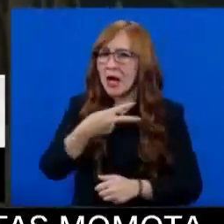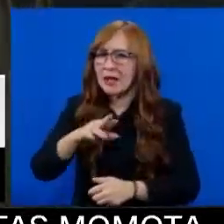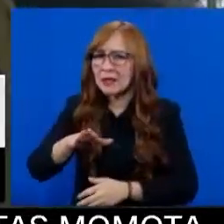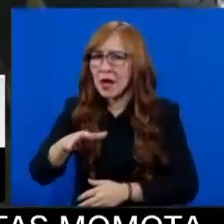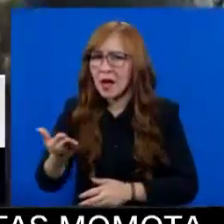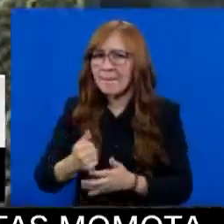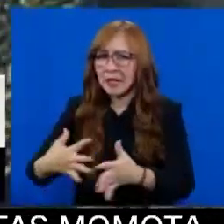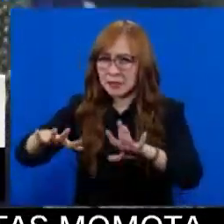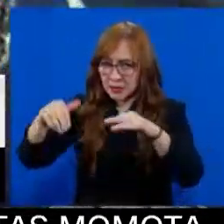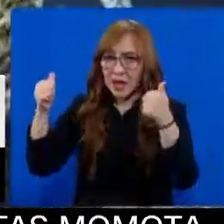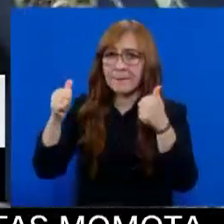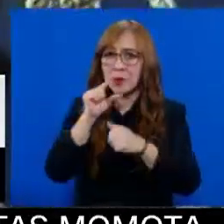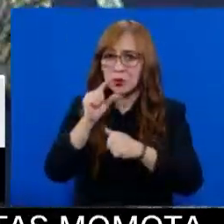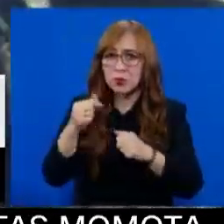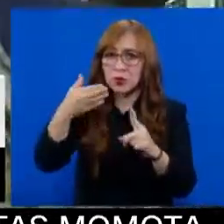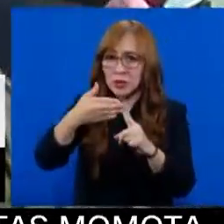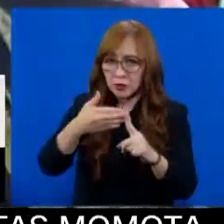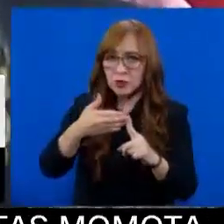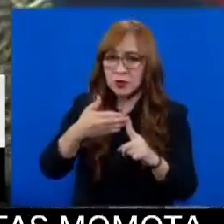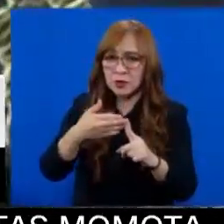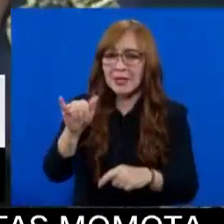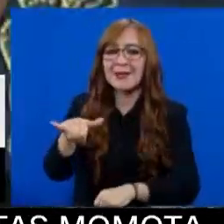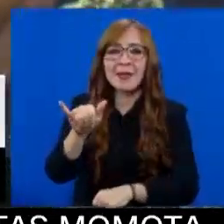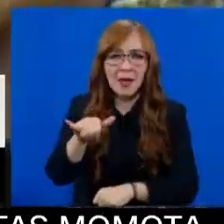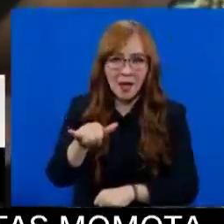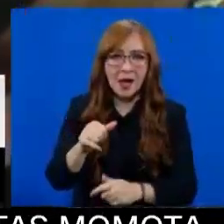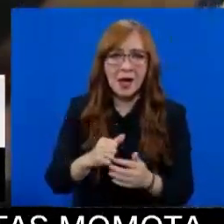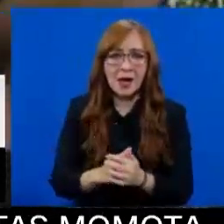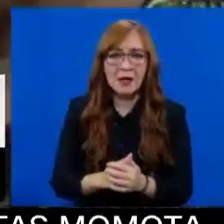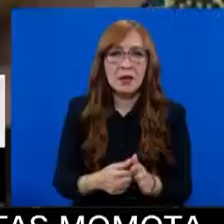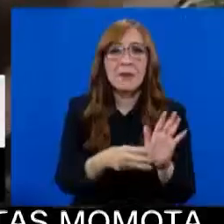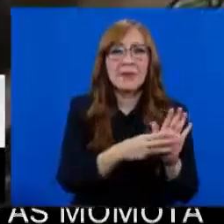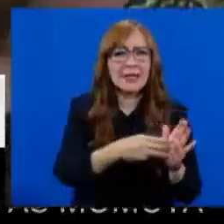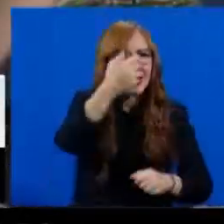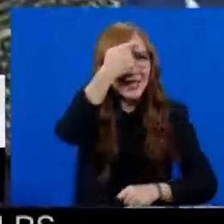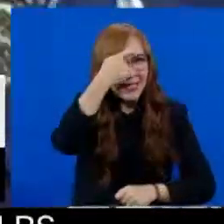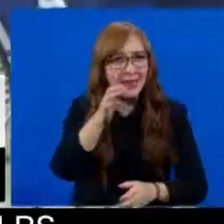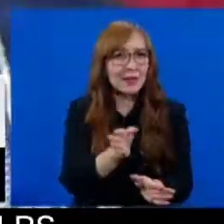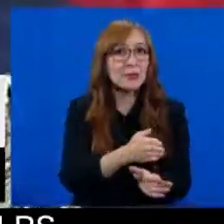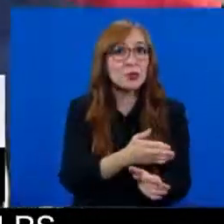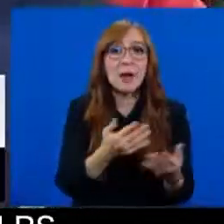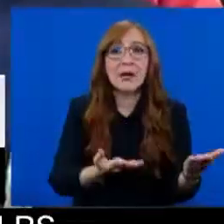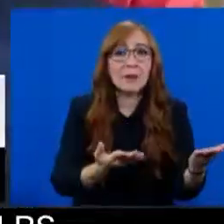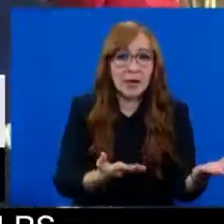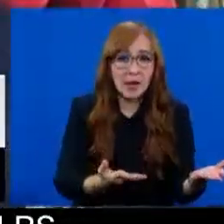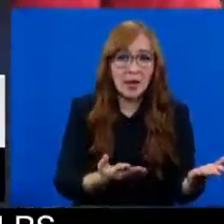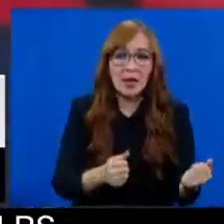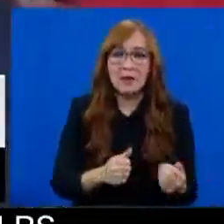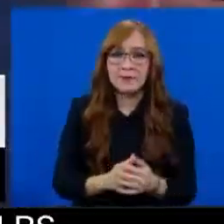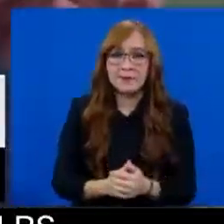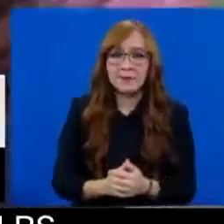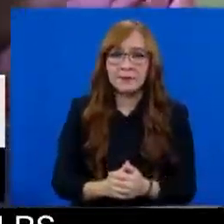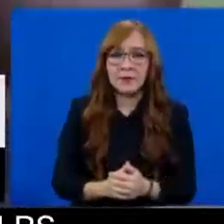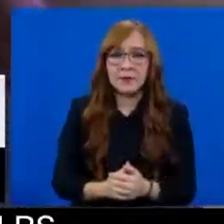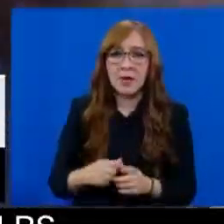Iya, konfrontir. Keluhan-keluhan sakit yang sempat menjadi halangan pemeriksaan sebelumnya? Ya, artinya hari ini Ibu Putri